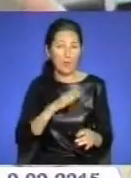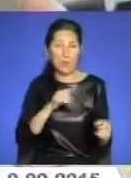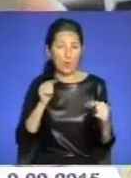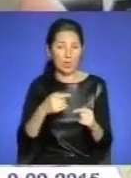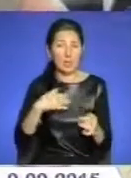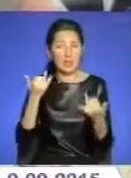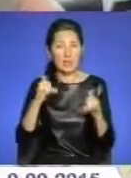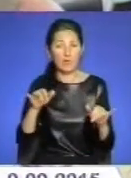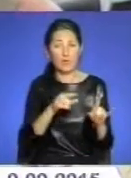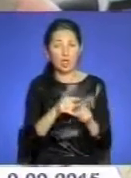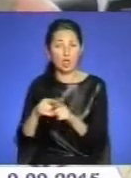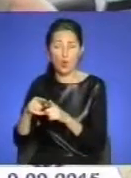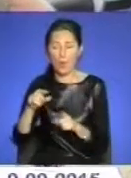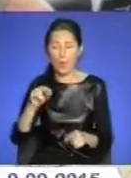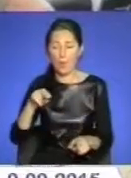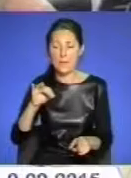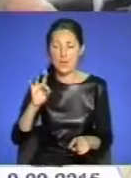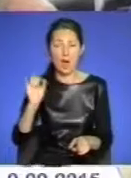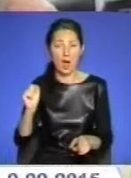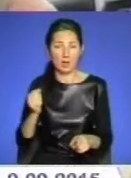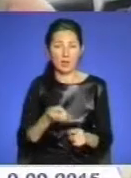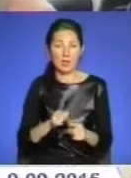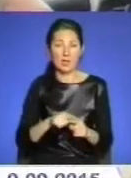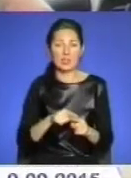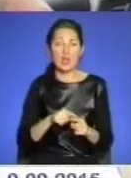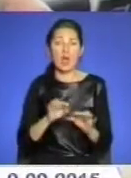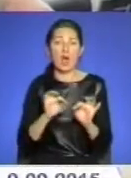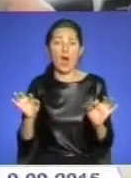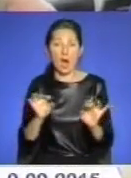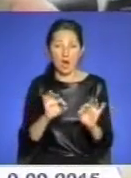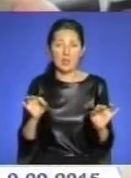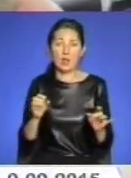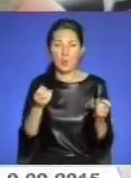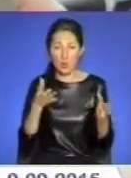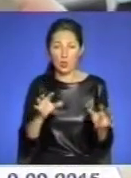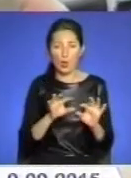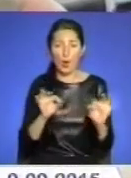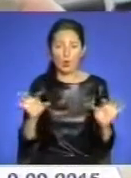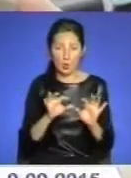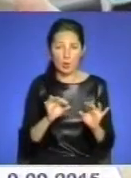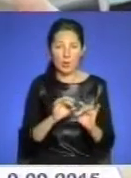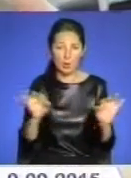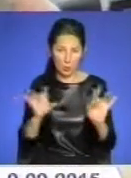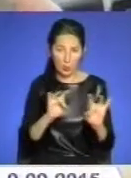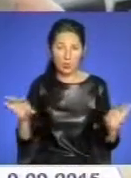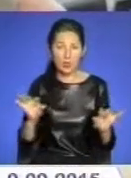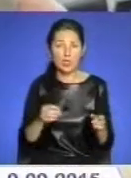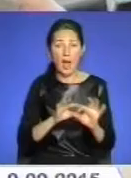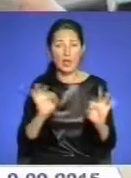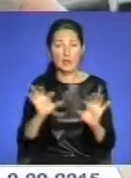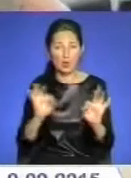принципі, значення public relation, це публічне розповсюдження якоїсь інформації. Це не є погано. Ну,